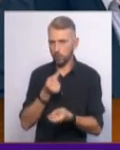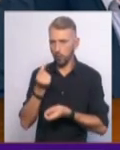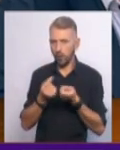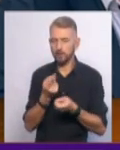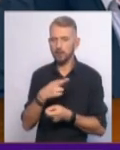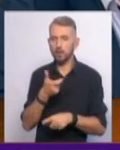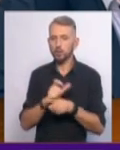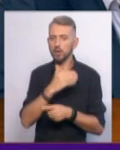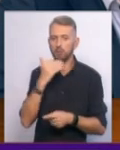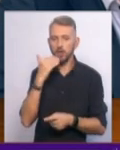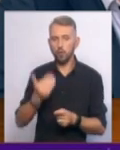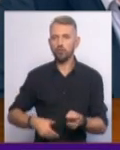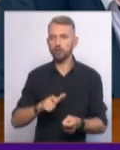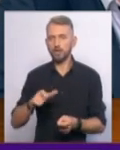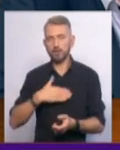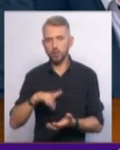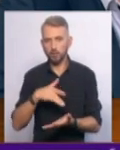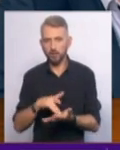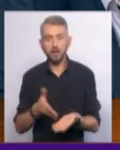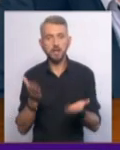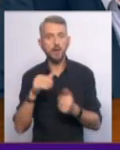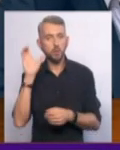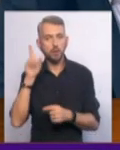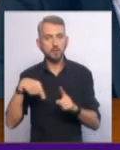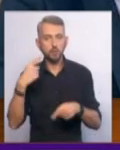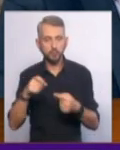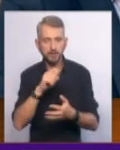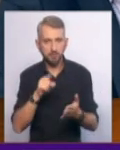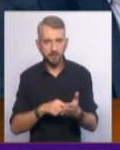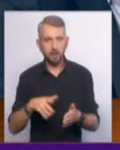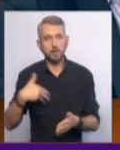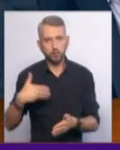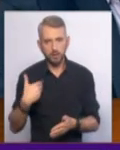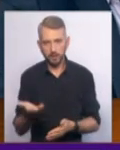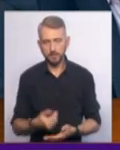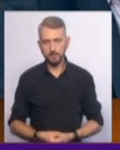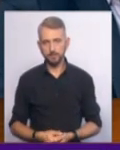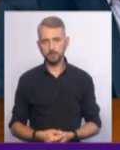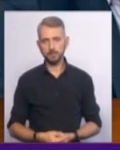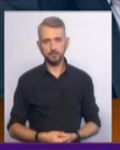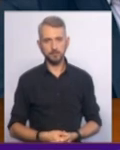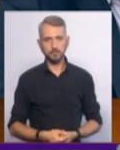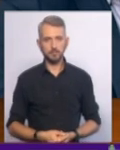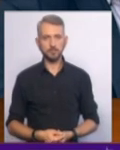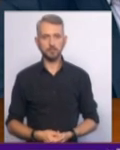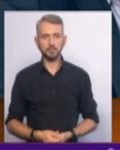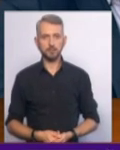дуже багатьох жителів нашого міста. Давайте слухати наступне запитання. Добрий день, ви в ефірі. Добрий день.